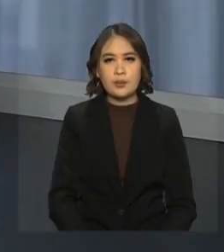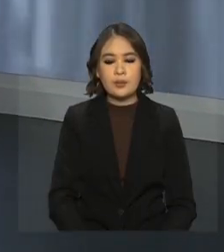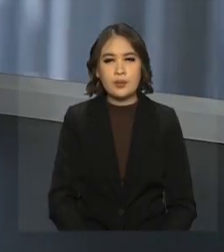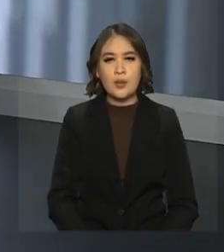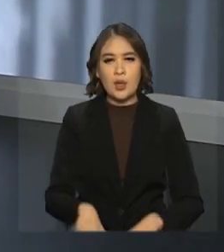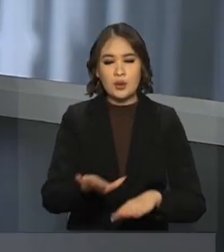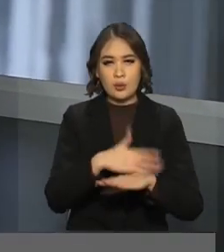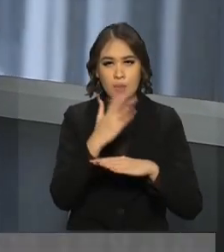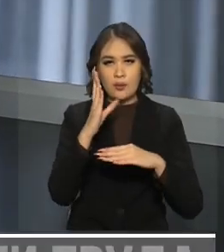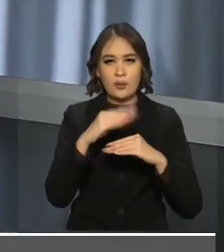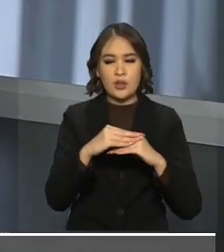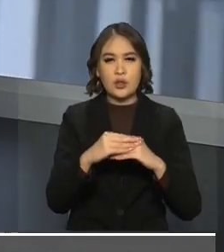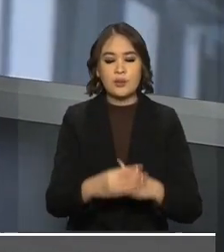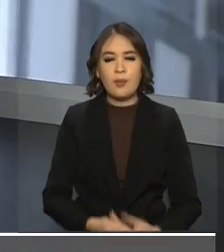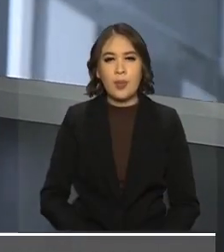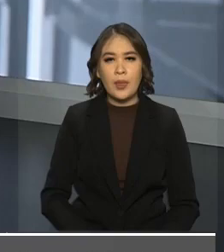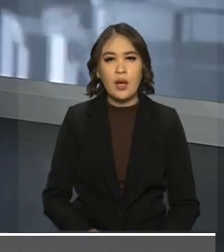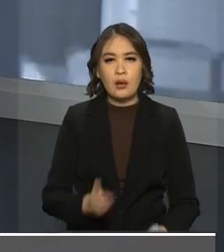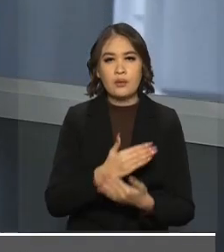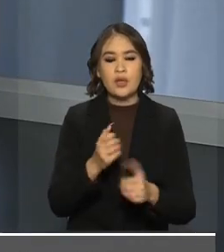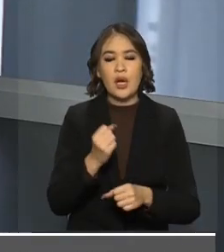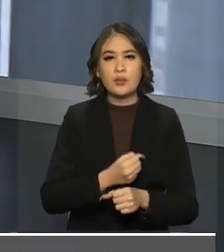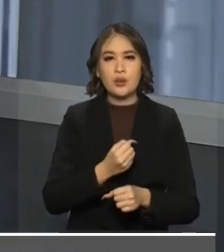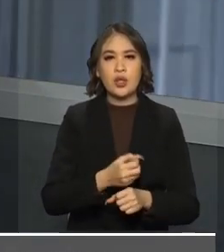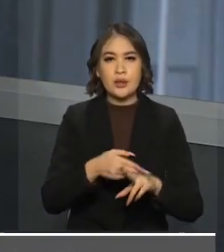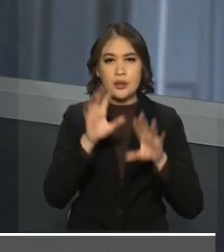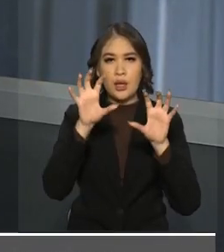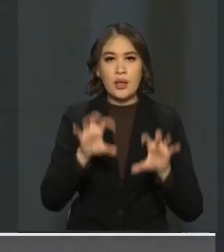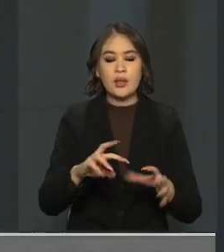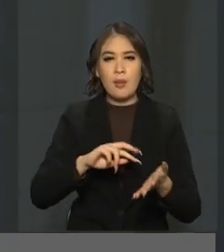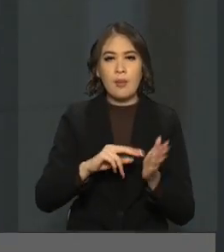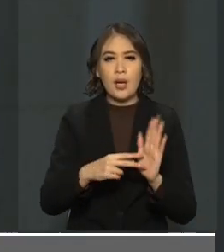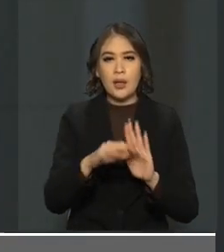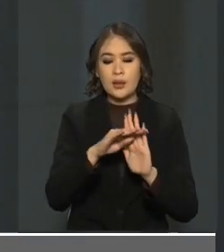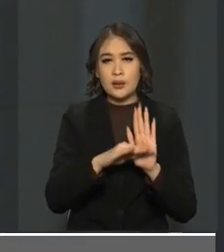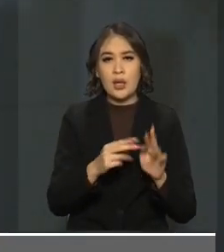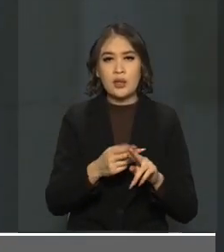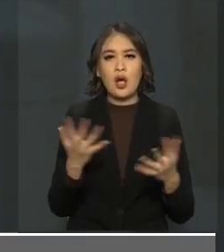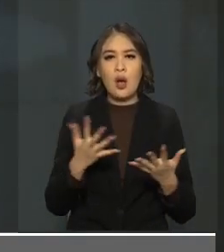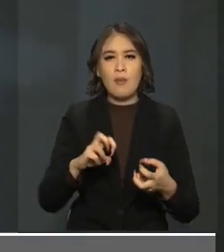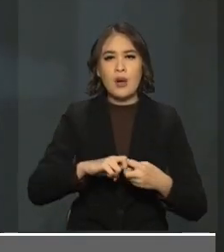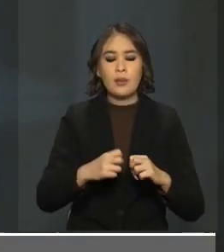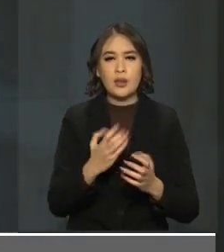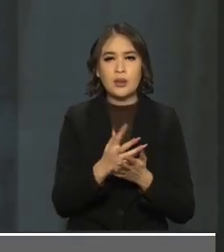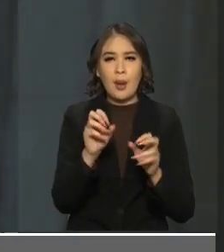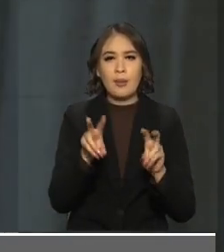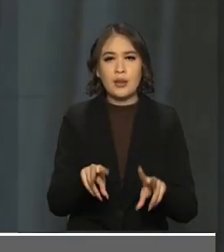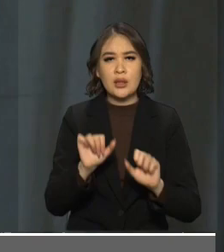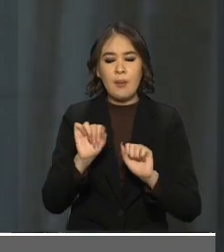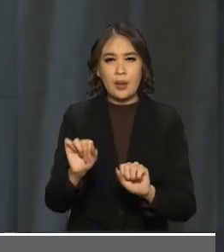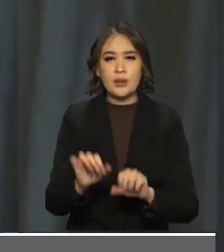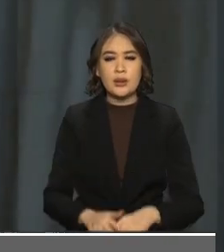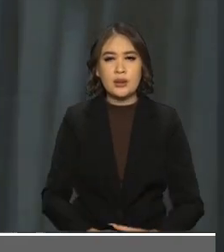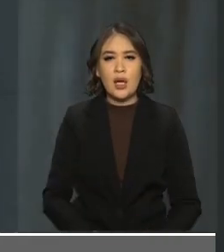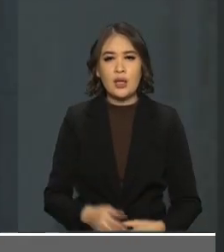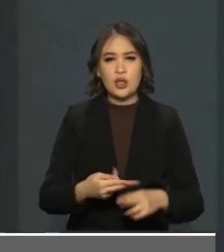Добрый вечер, Екатерина Васильевна. Добрый вечер. Вы один из разработчиков этого законопроекта. И скажите, пожалуйста, какие основные проблемы в сфере безопасности и охраны труда он